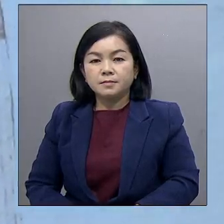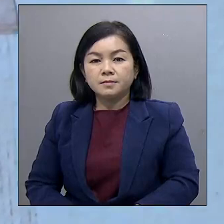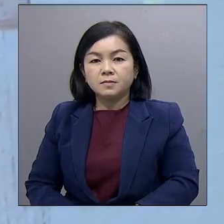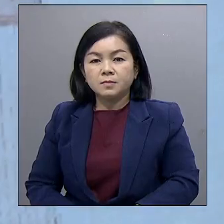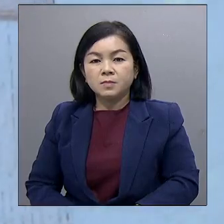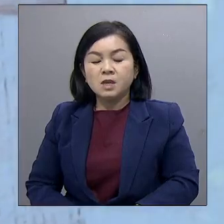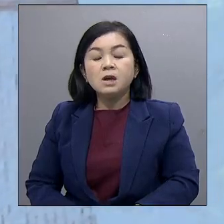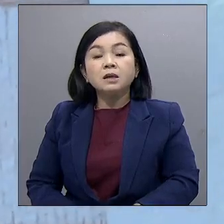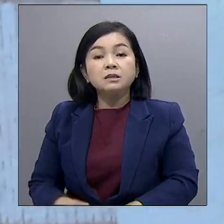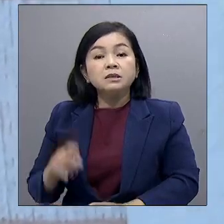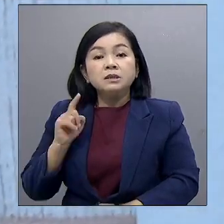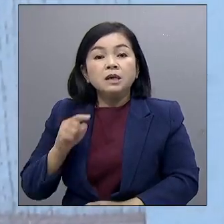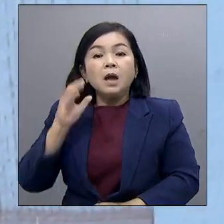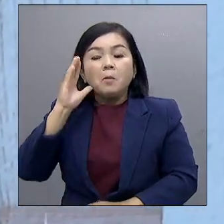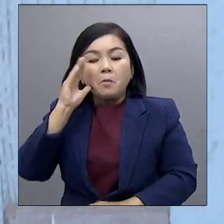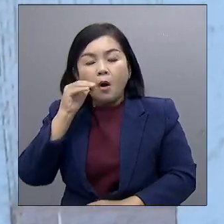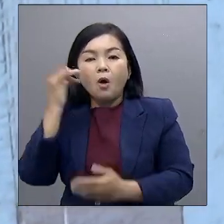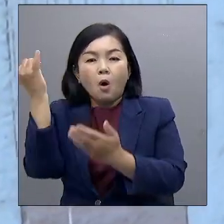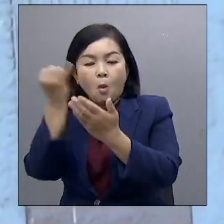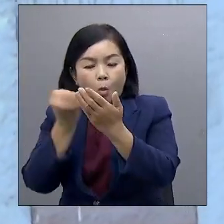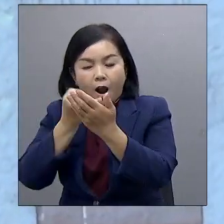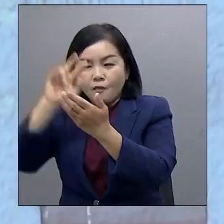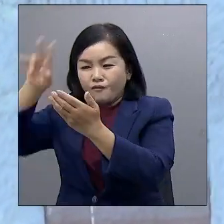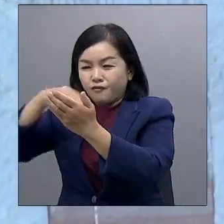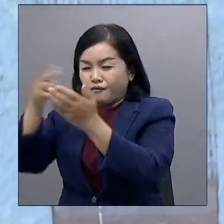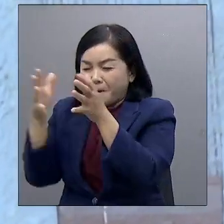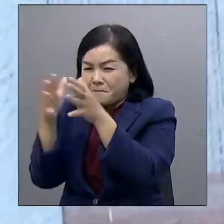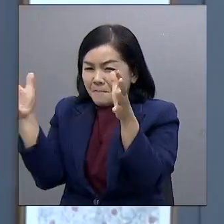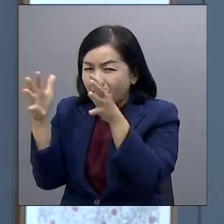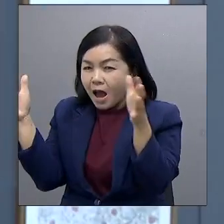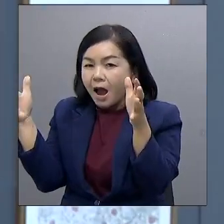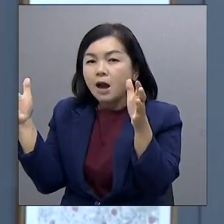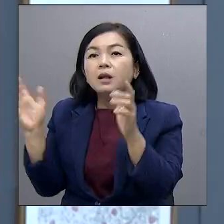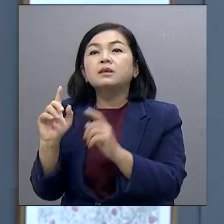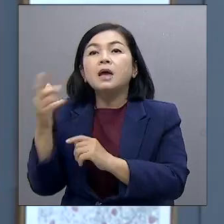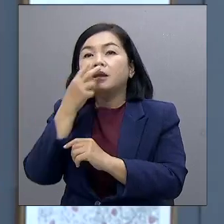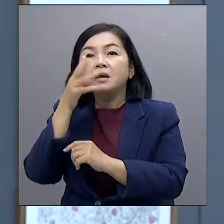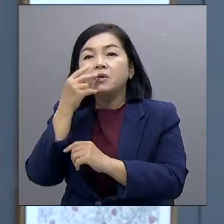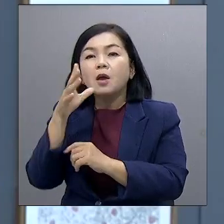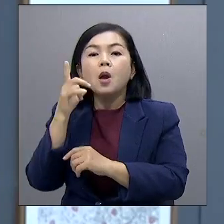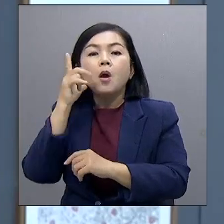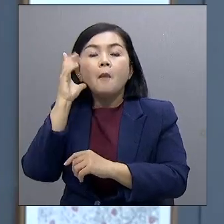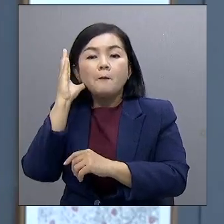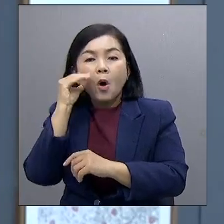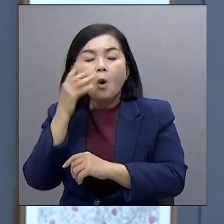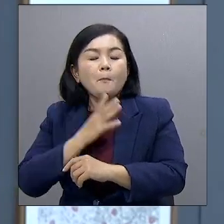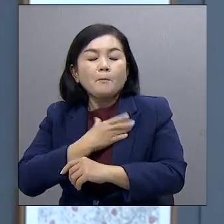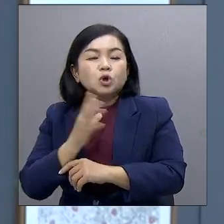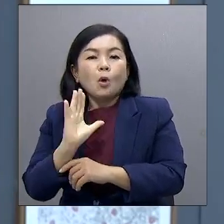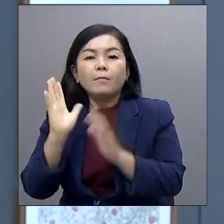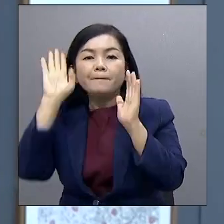จริงๆแล้วงานของคุณพ่อมีเยอะมีค่อนข้างเยอะเลยแต่ไม่ค่อยมีคนได้เห็นเพราะว่าคุณพ่อไม่ชอบที่จะจัดแสดง